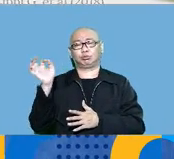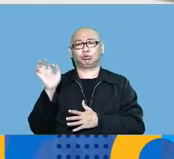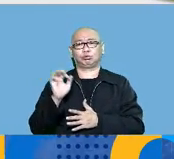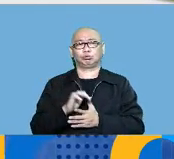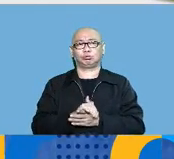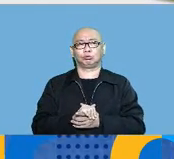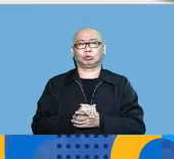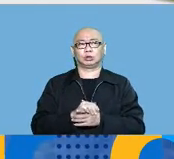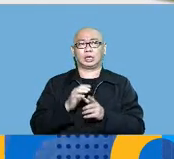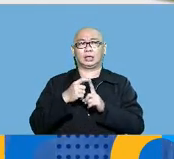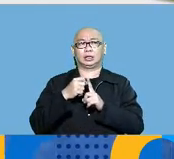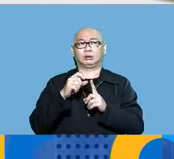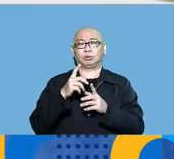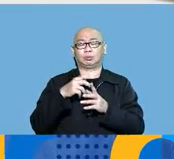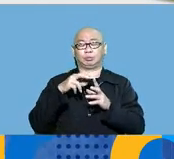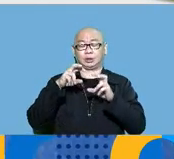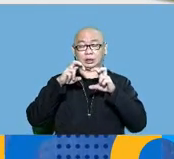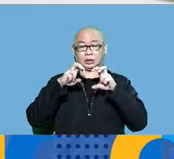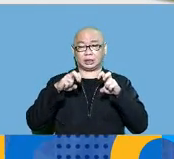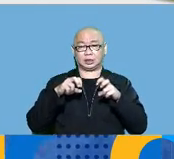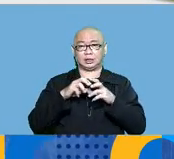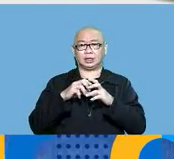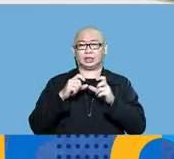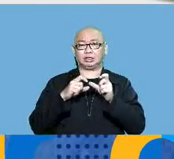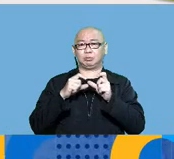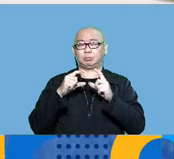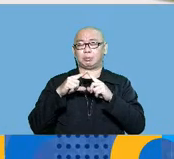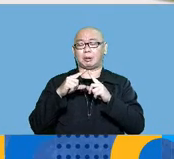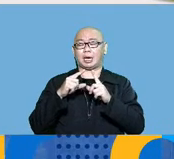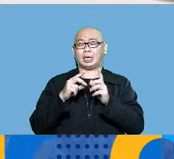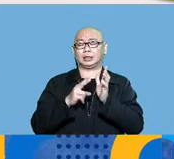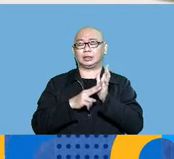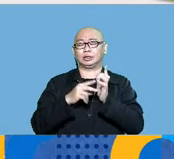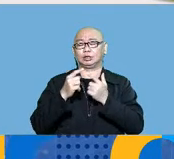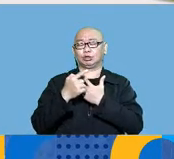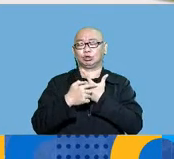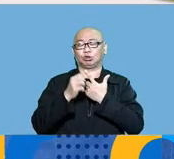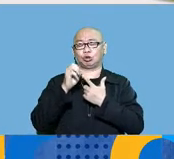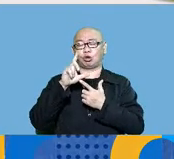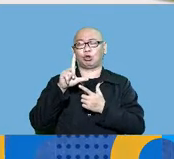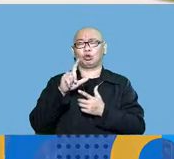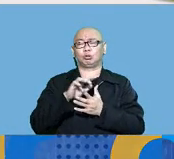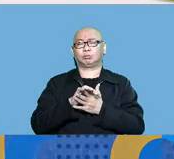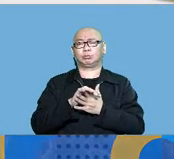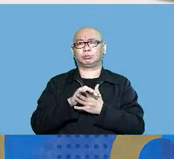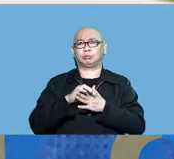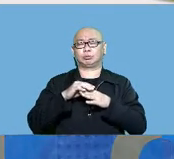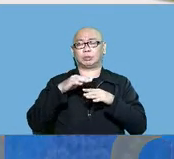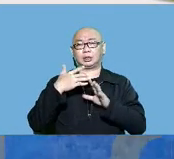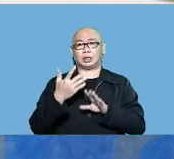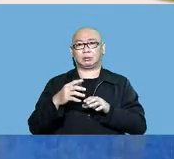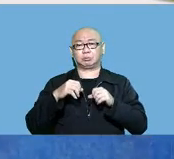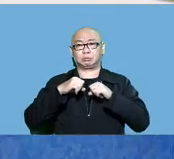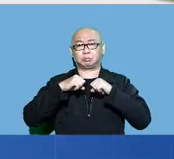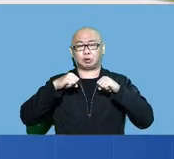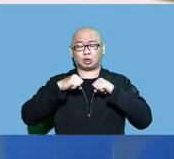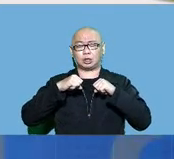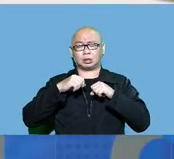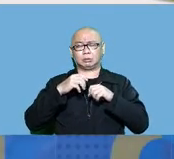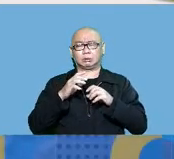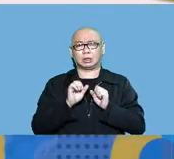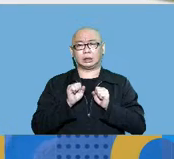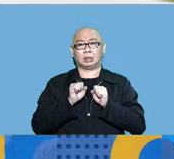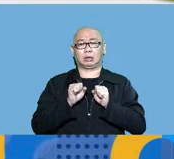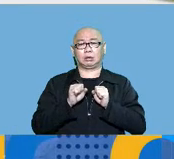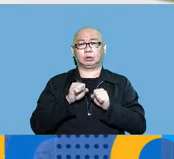Dari sebuah penelitian di Spanyol, jenis olahraga yang memicu terjadinya kematian mendadak saat olahraga, olahraga